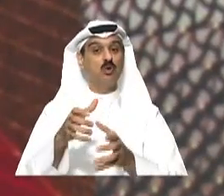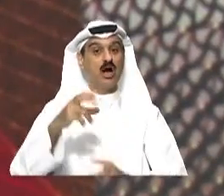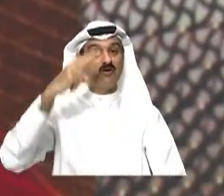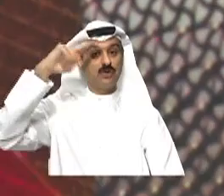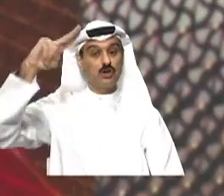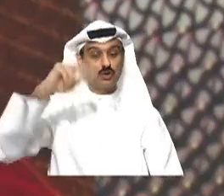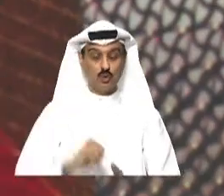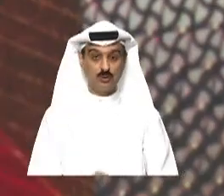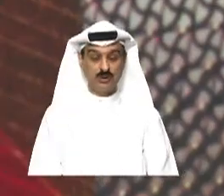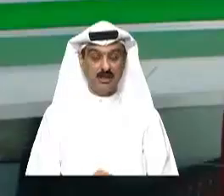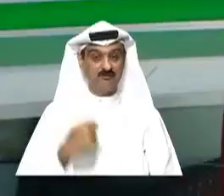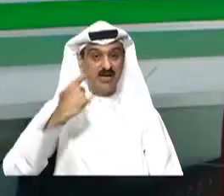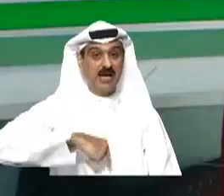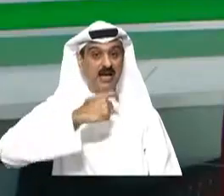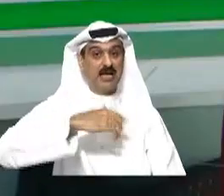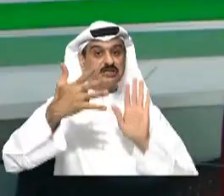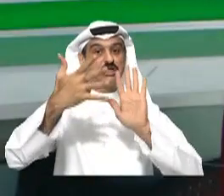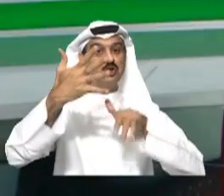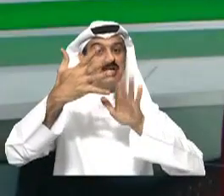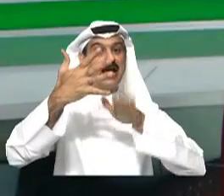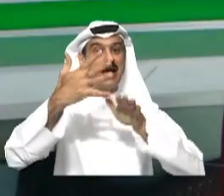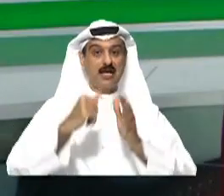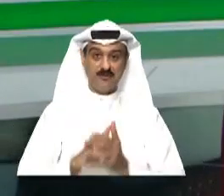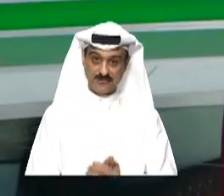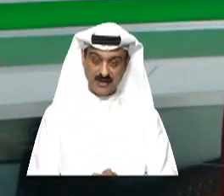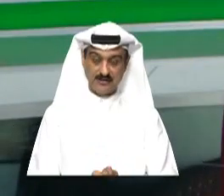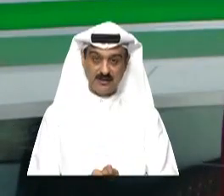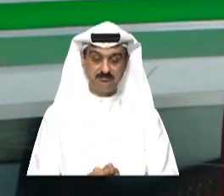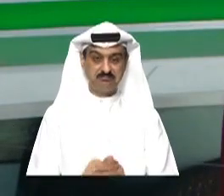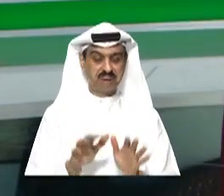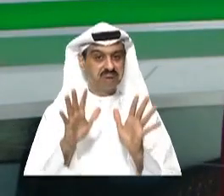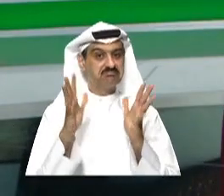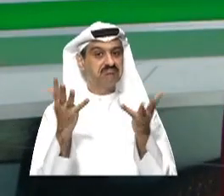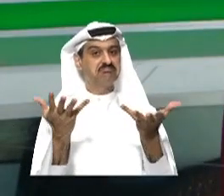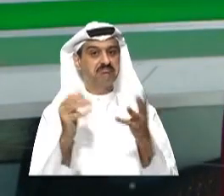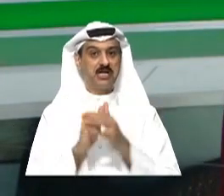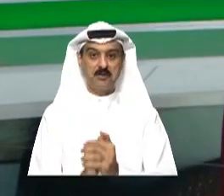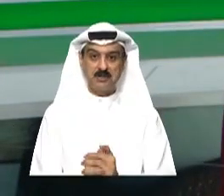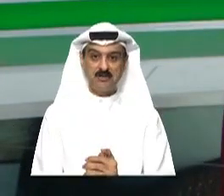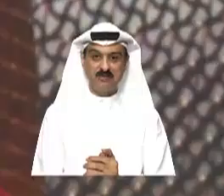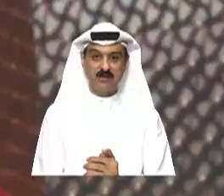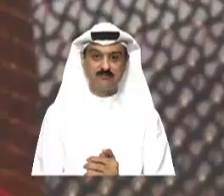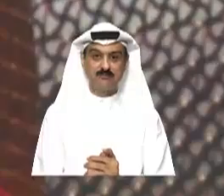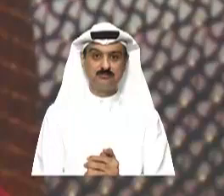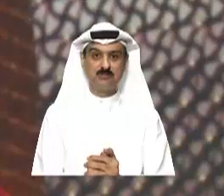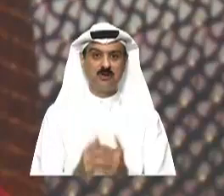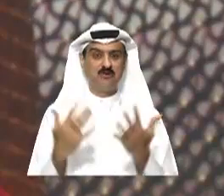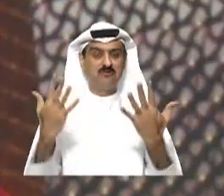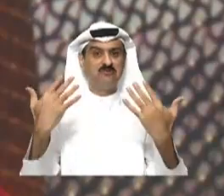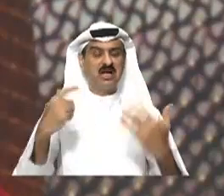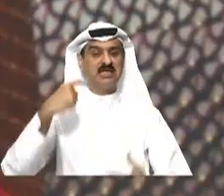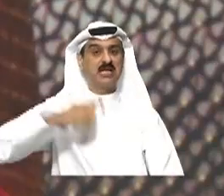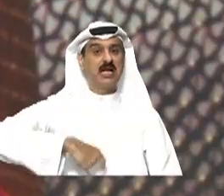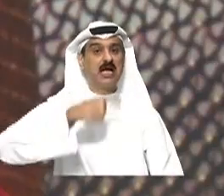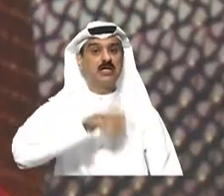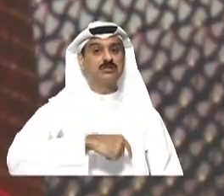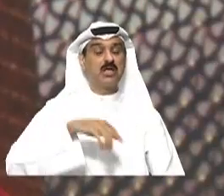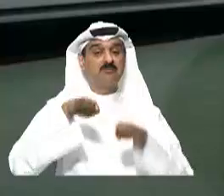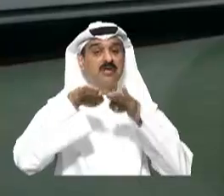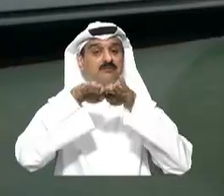يقبع ويتذيل هذه المجموعة المجموعة الثالثة، لربما كانت تكون المهمة أسهل للمنتخب الأرجنتيني بعد